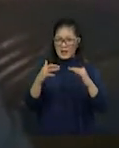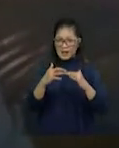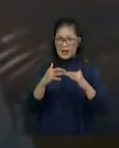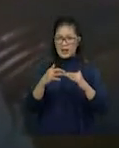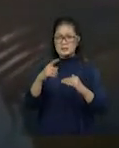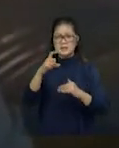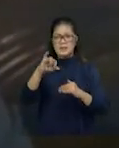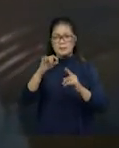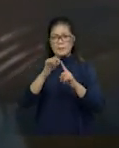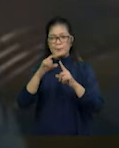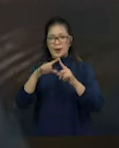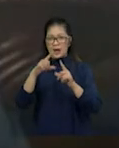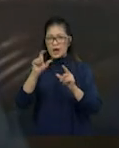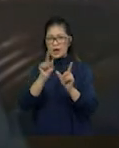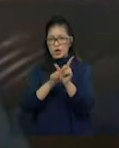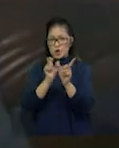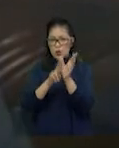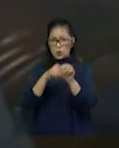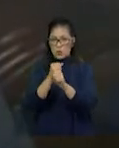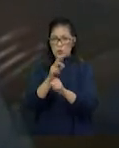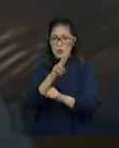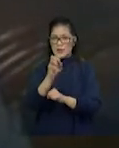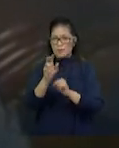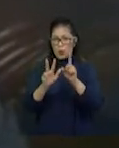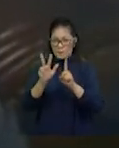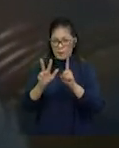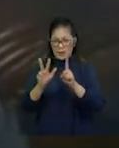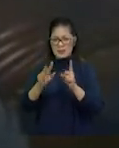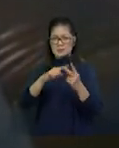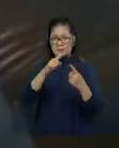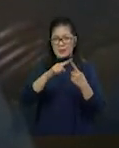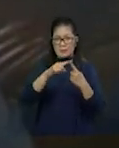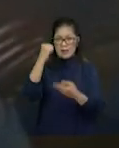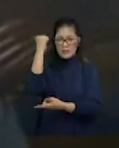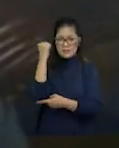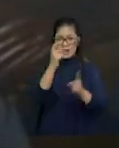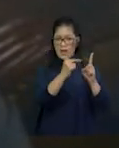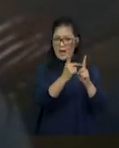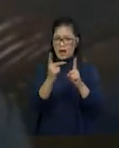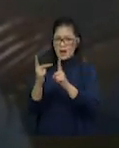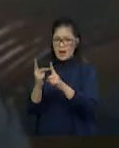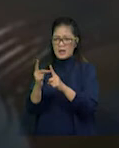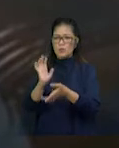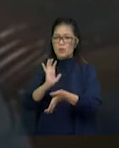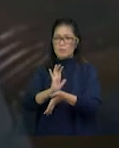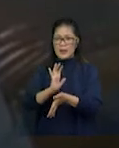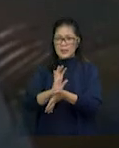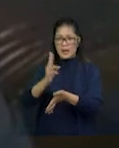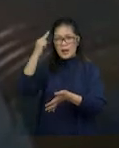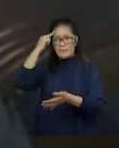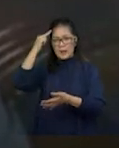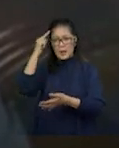tahun 2018. Yang pertama berinisial HH, yaitu mantan Kepala